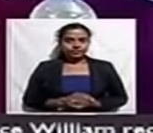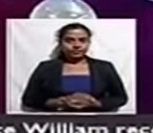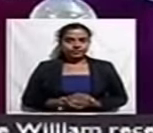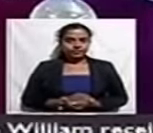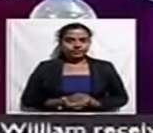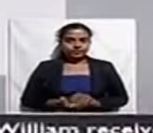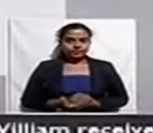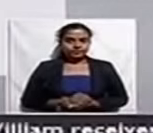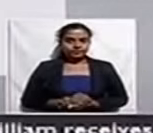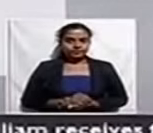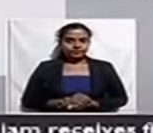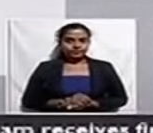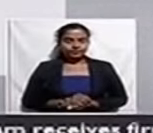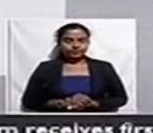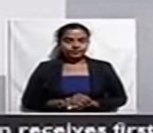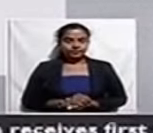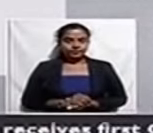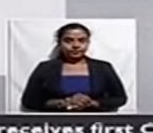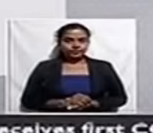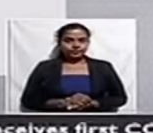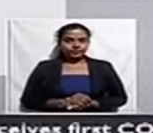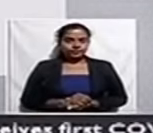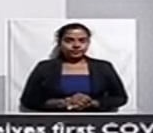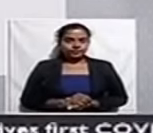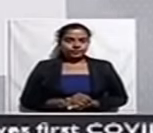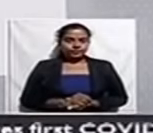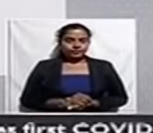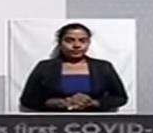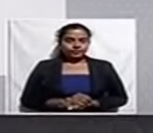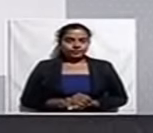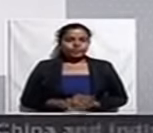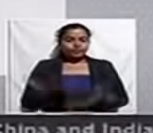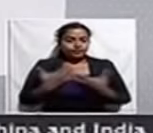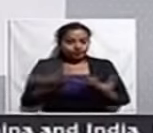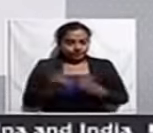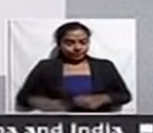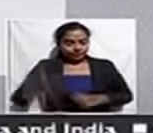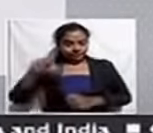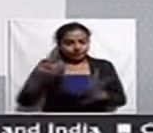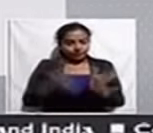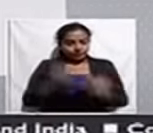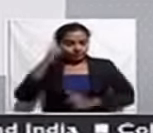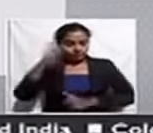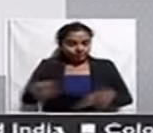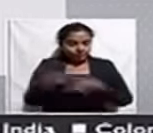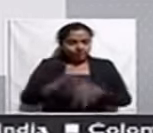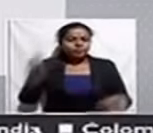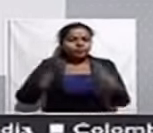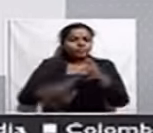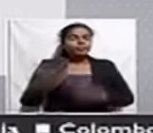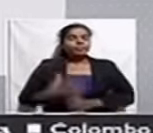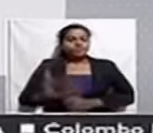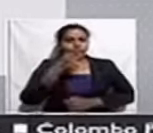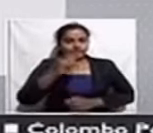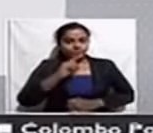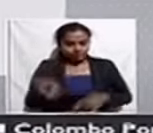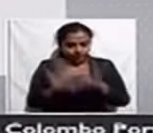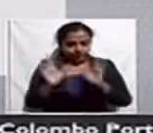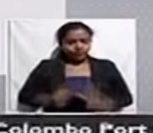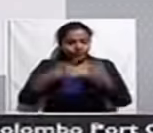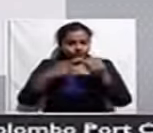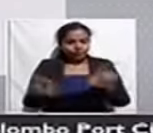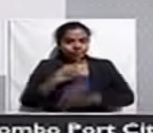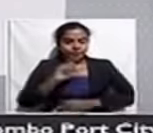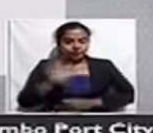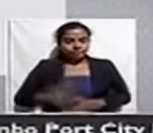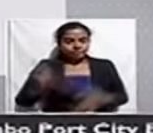අපරාධය කරන්න එපා. When we made inquiries from Chatura Cabral regarding these allegations, he responded by saying that inquiries should be made